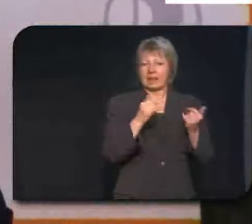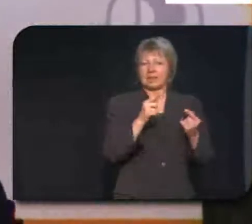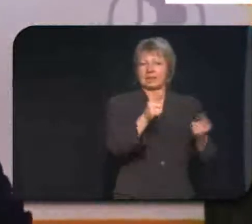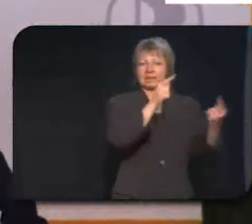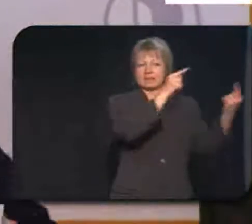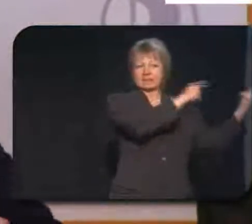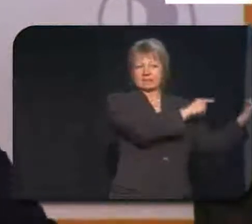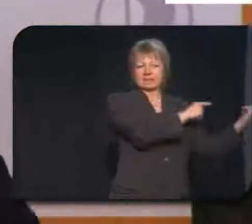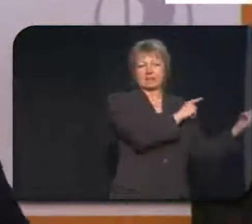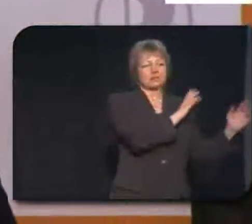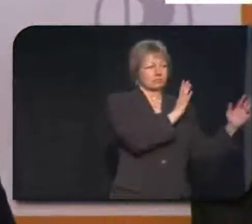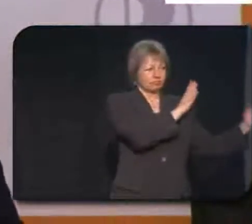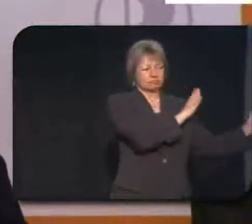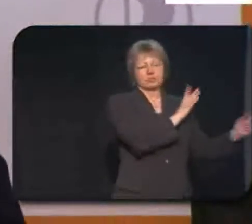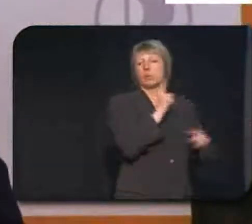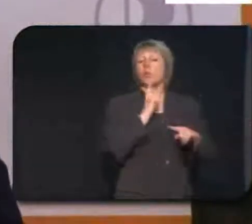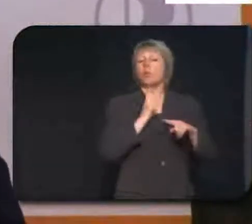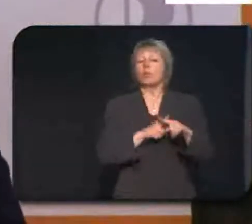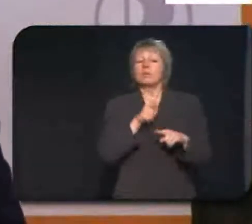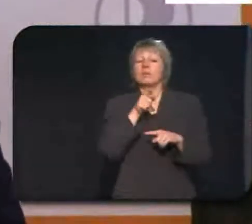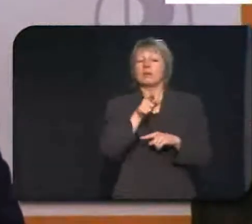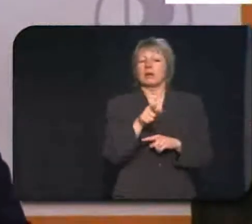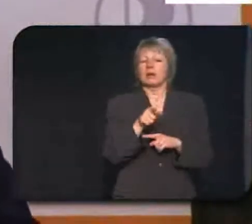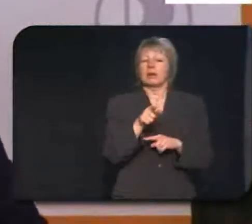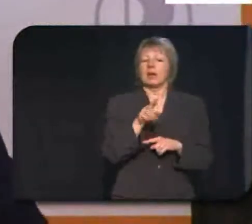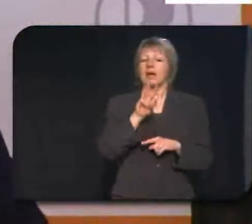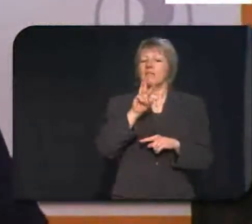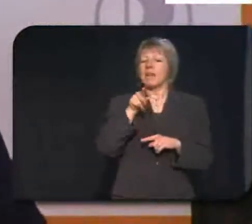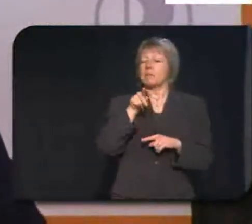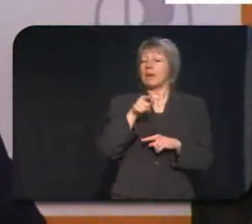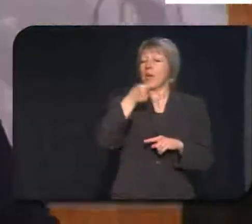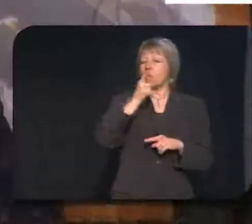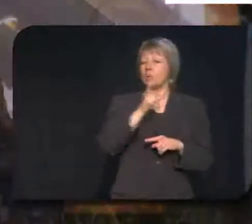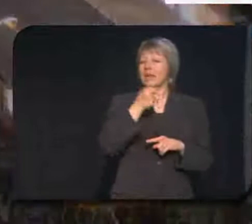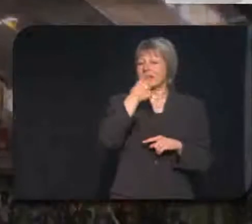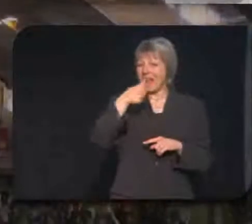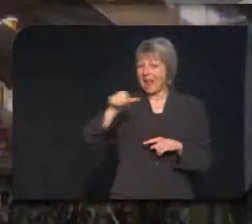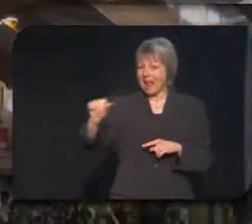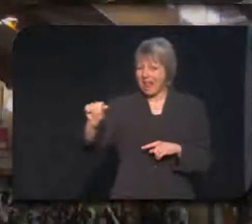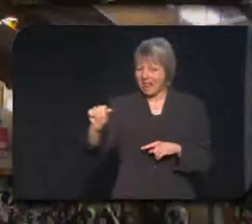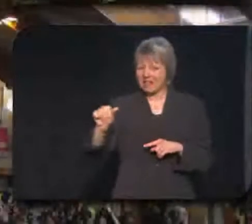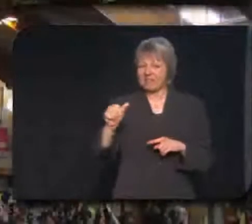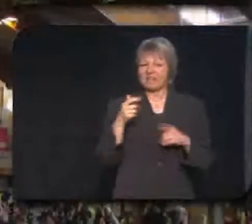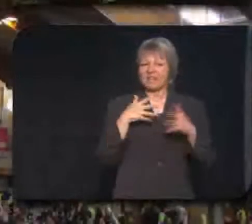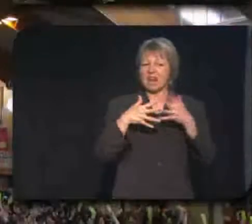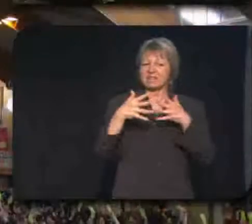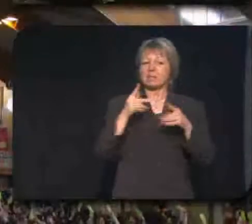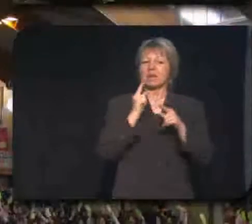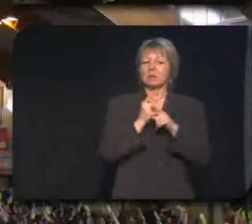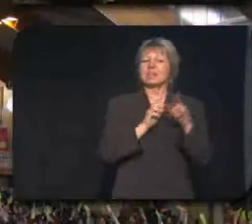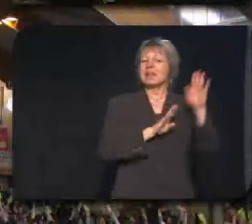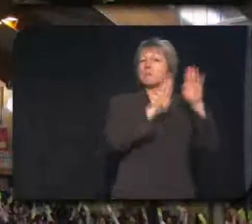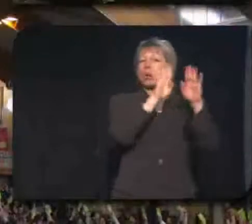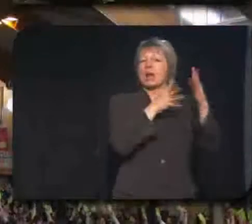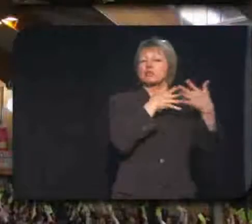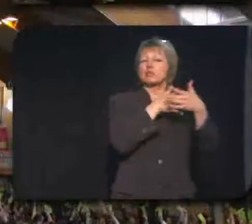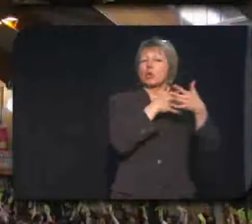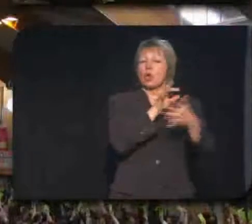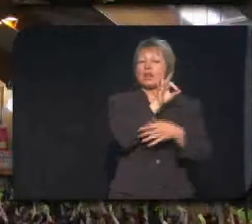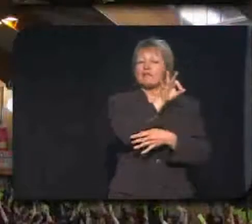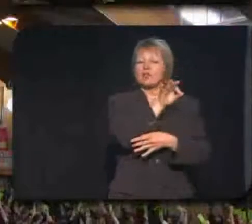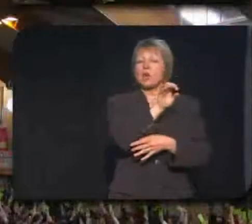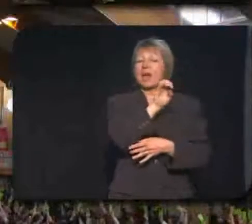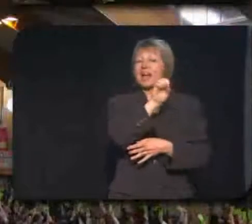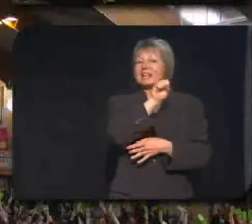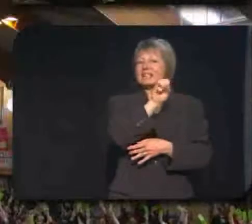Antrag wp11 Transparenz und demokratische Kontrolle des ESM bitte hebt jetzt eure grünen respektive violetten